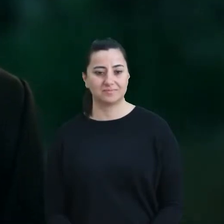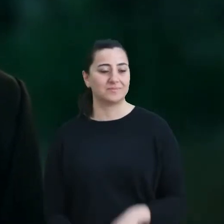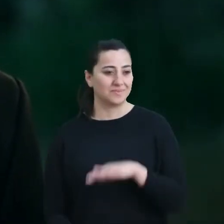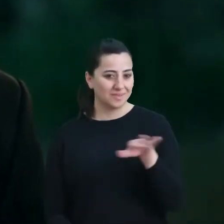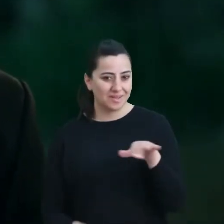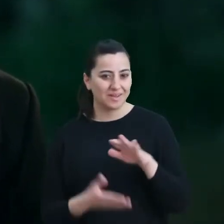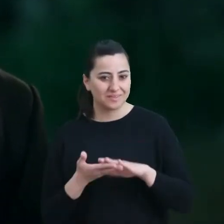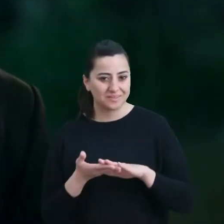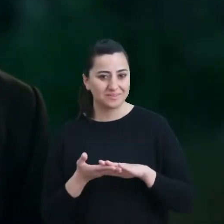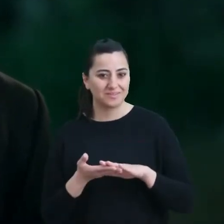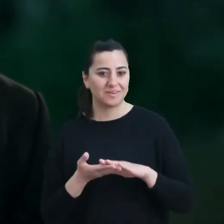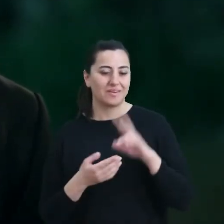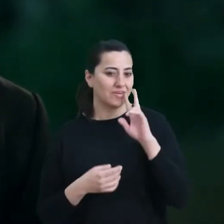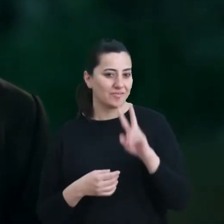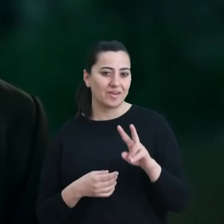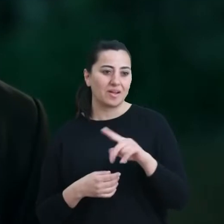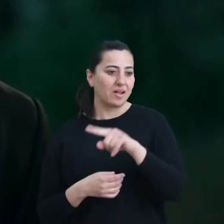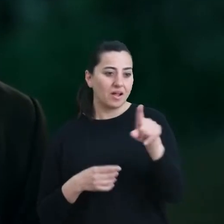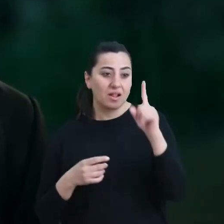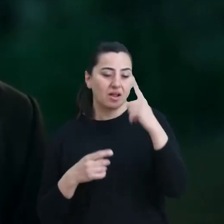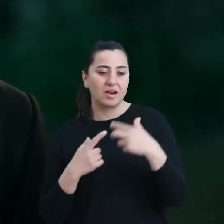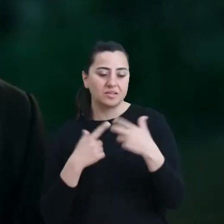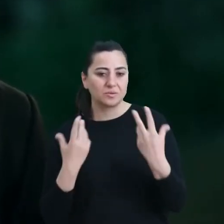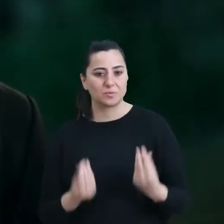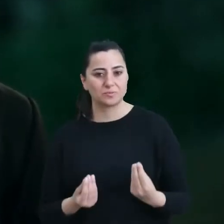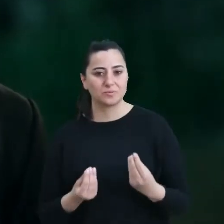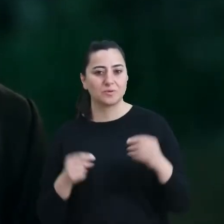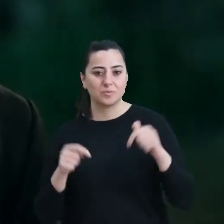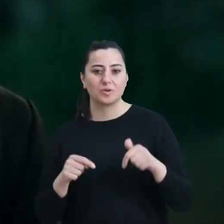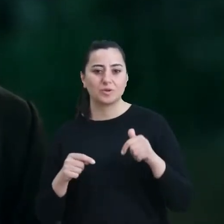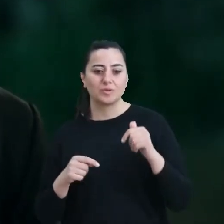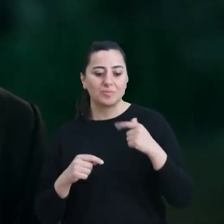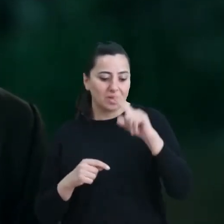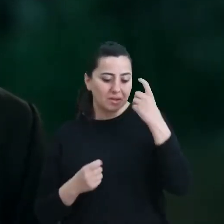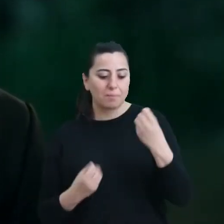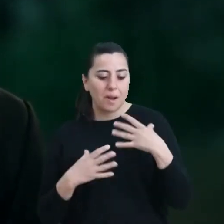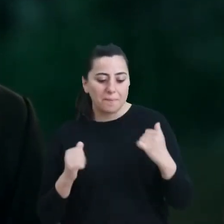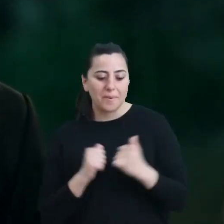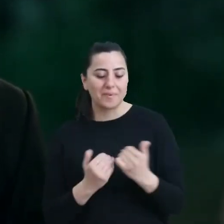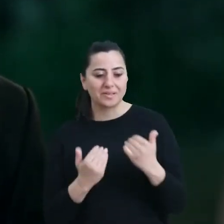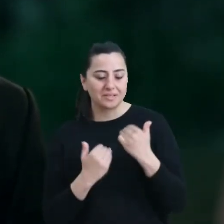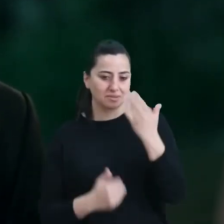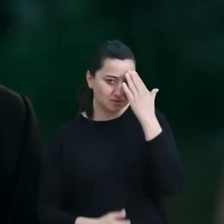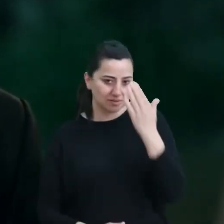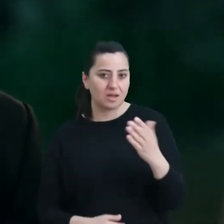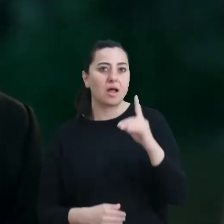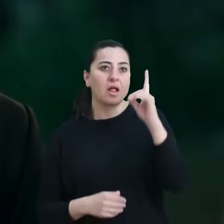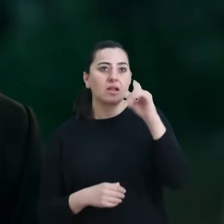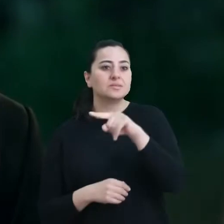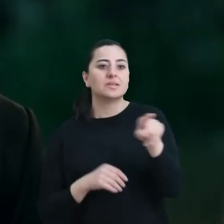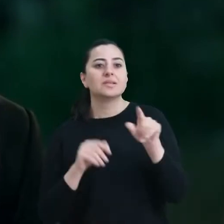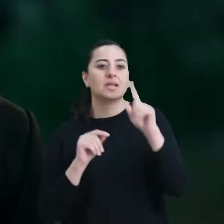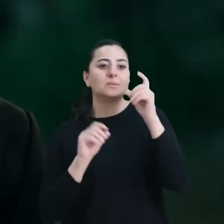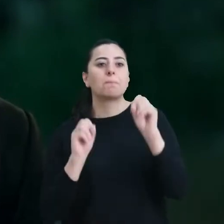Sadışla. Vallahi Allah sizden razı olsun. Böyle bir günde beni yalnız bırakmadınız. Allah da sizi